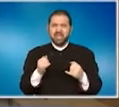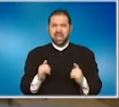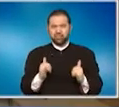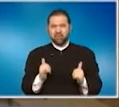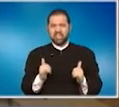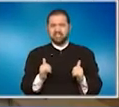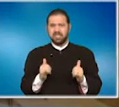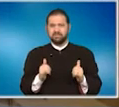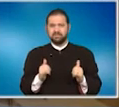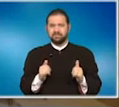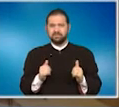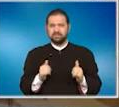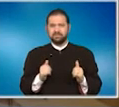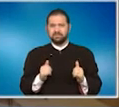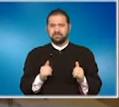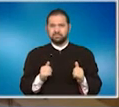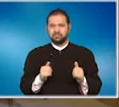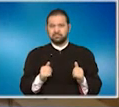urma să treacă.